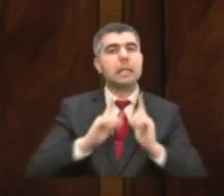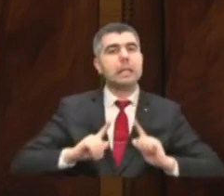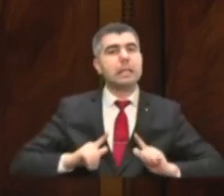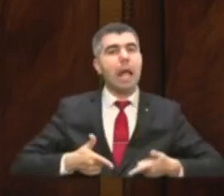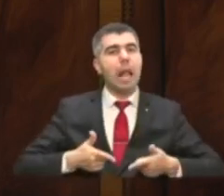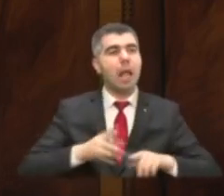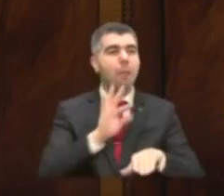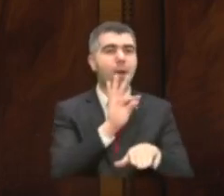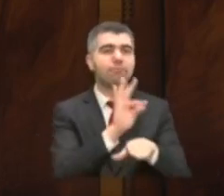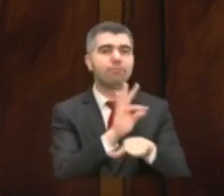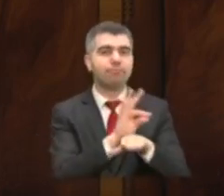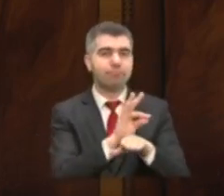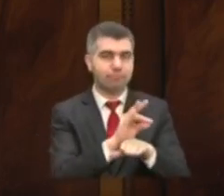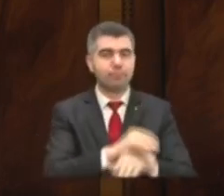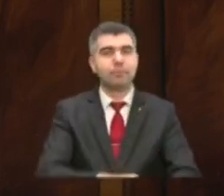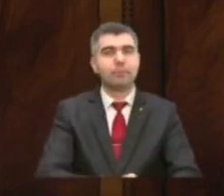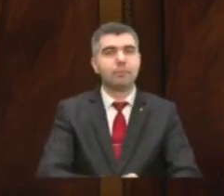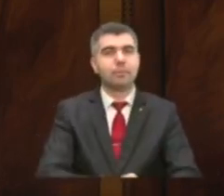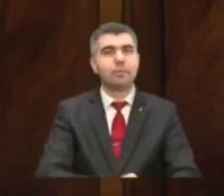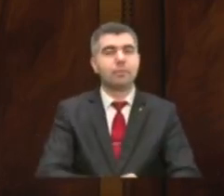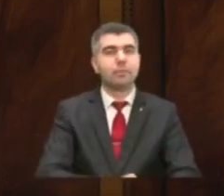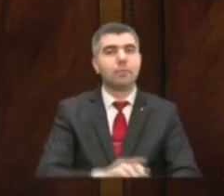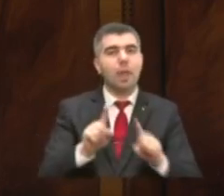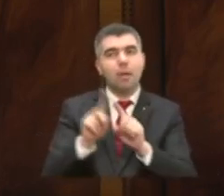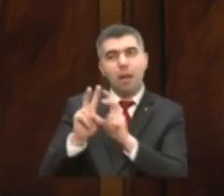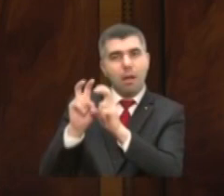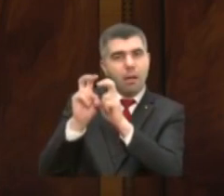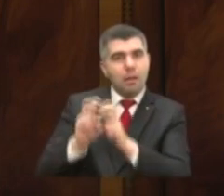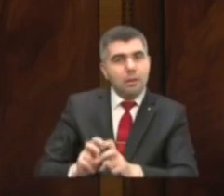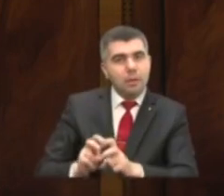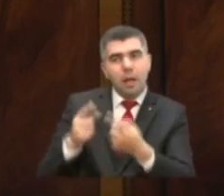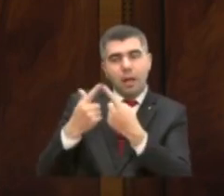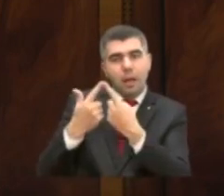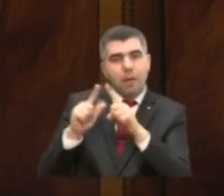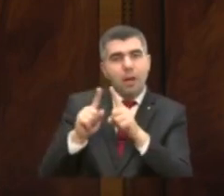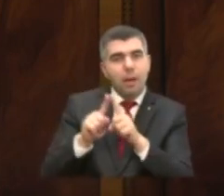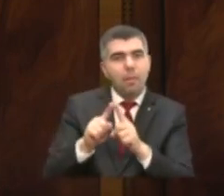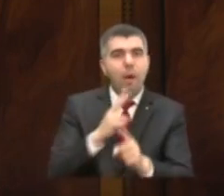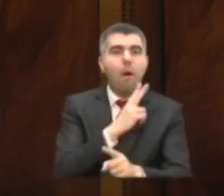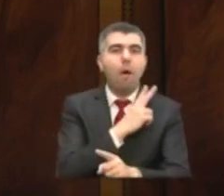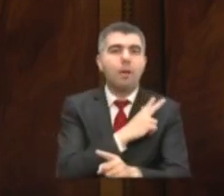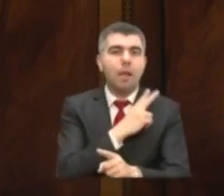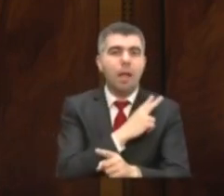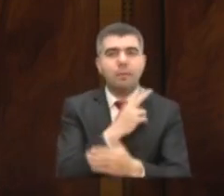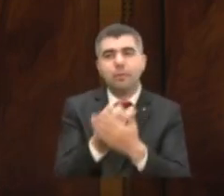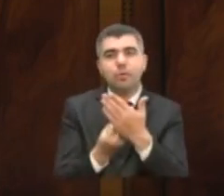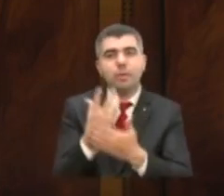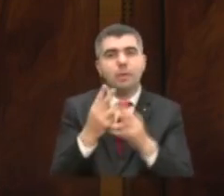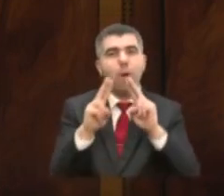وذلك بتقليص الخصاص الذي يعرفه القطاع في الأطر التربوية